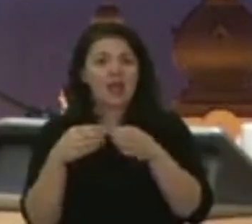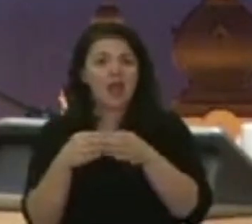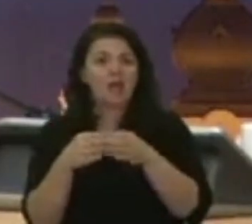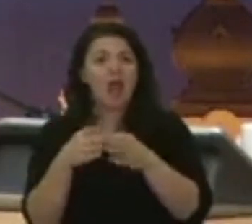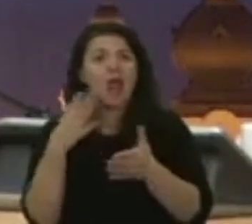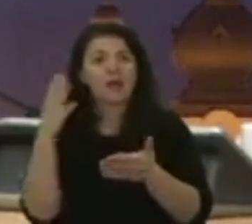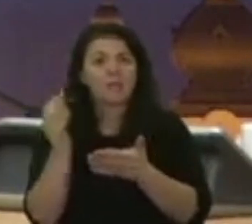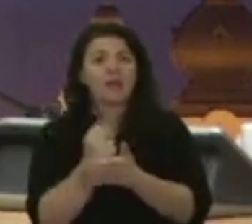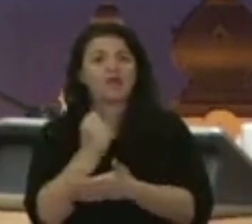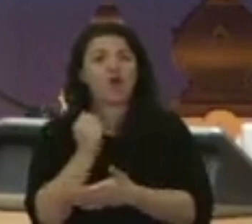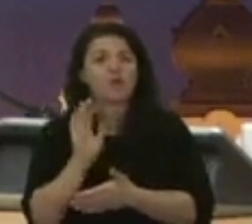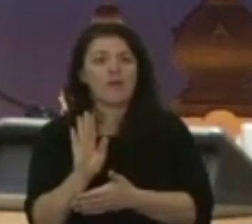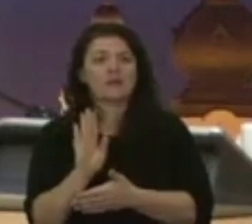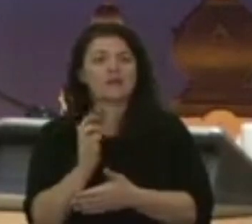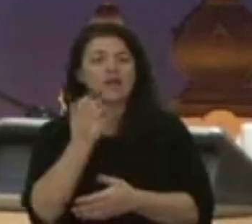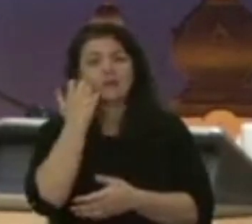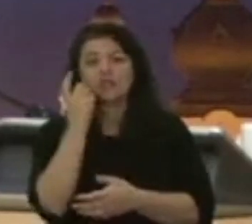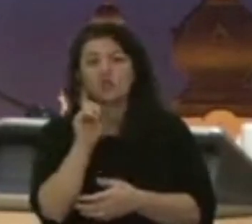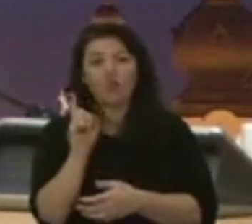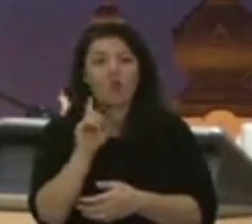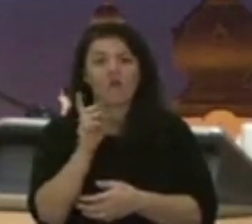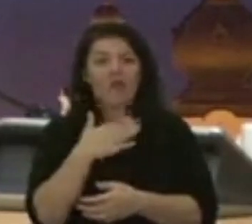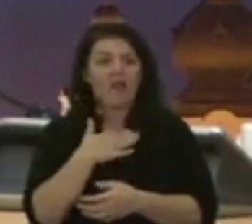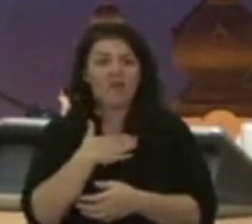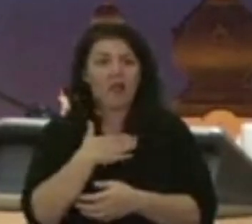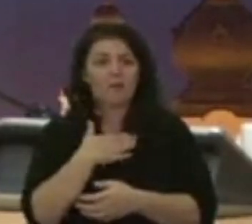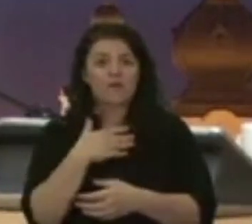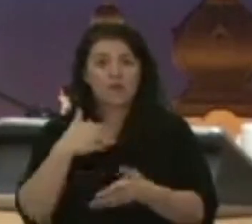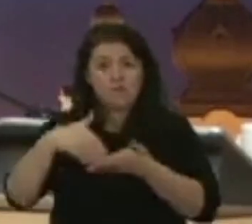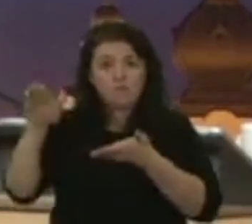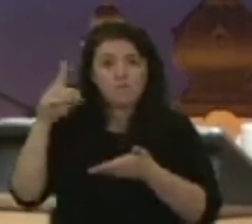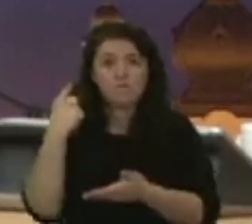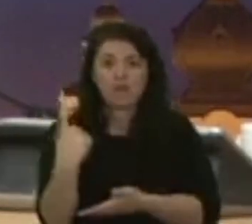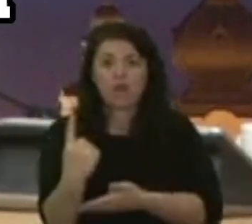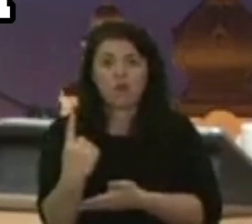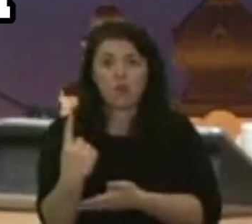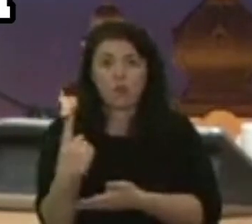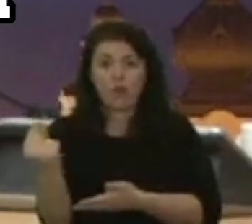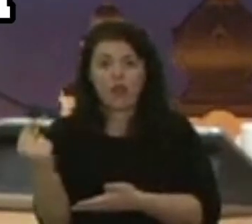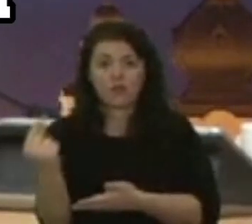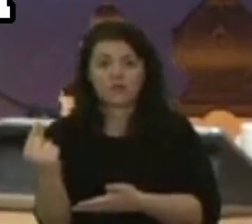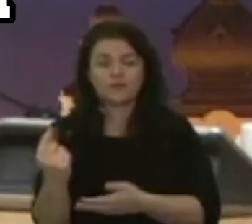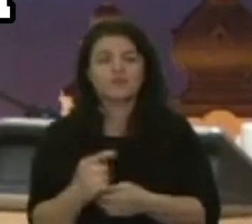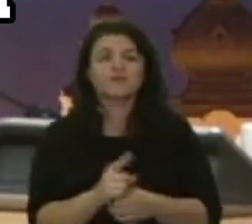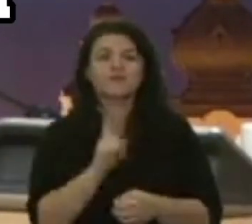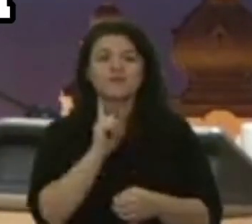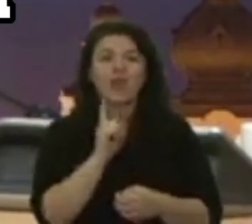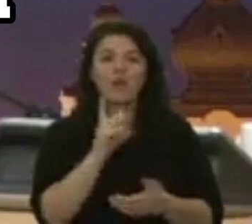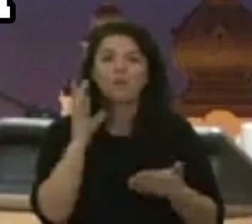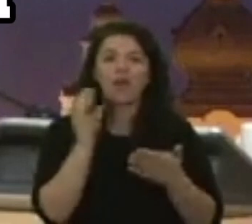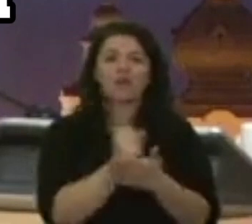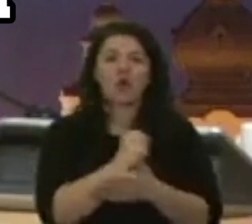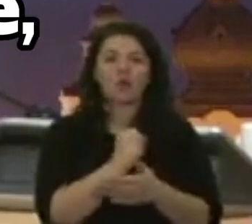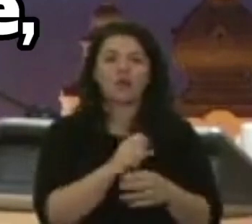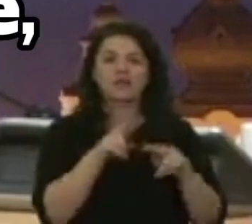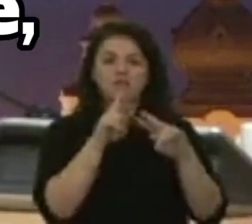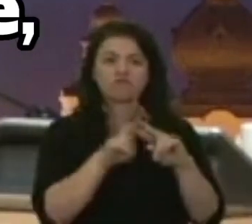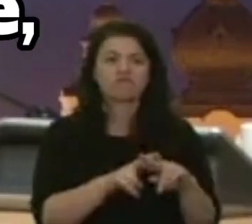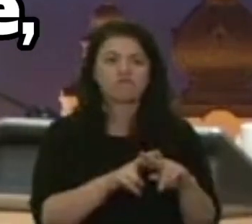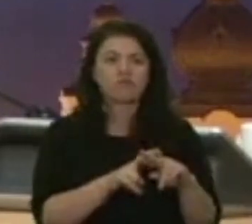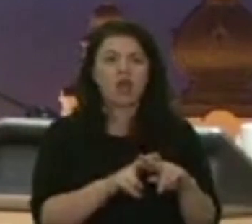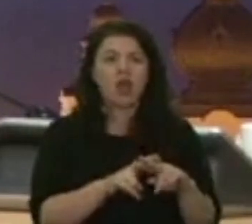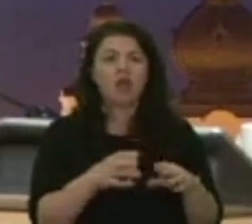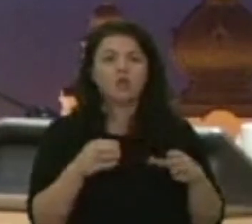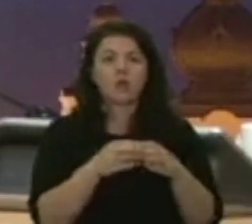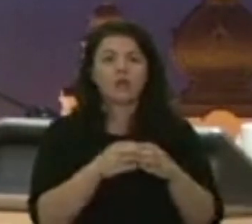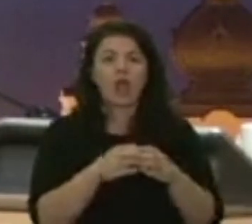are performanță. Când nu va avea performanță, va fi primul care va pleca de acolo. Dar cât timp are performanță, această companie, inclusiv a domniei